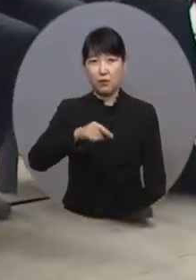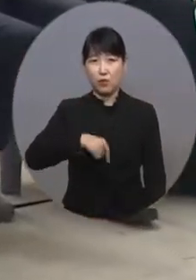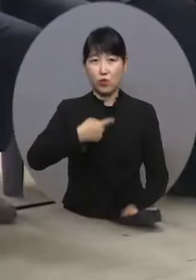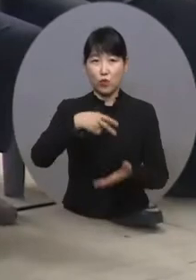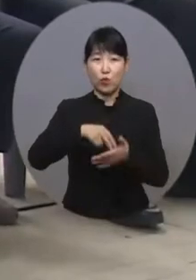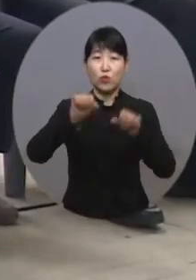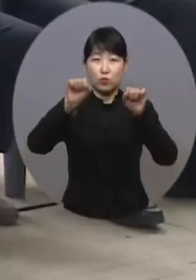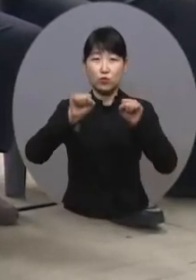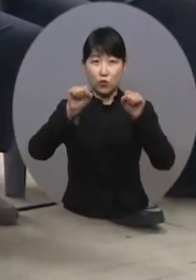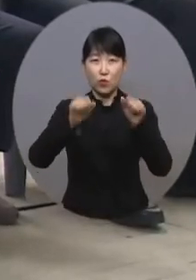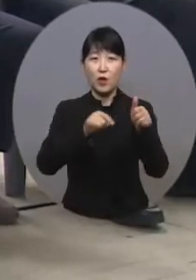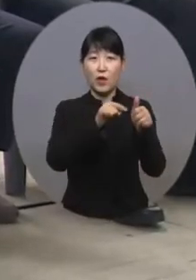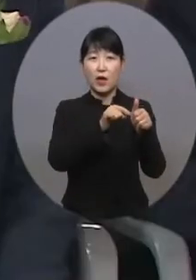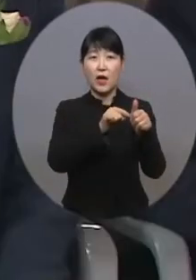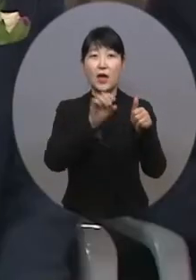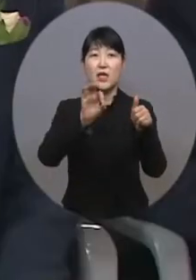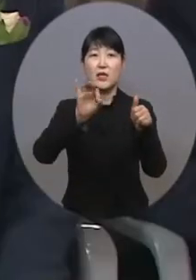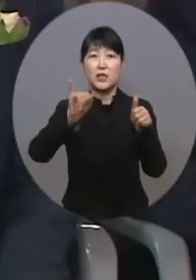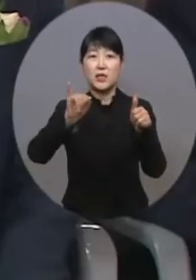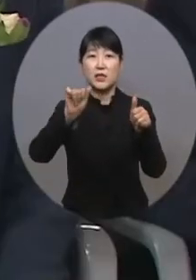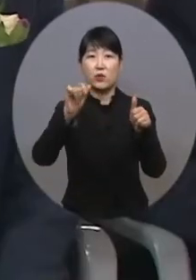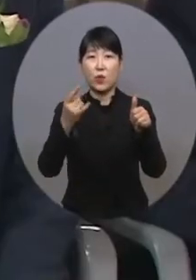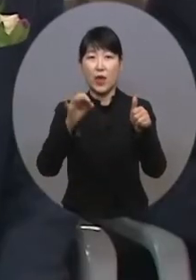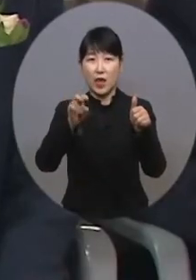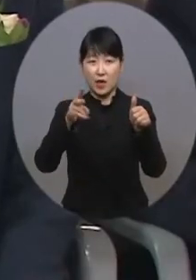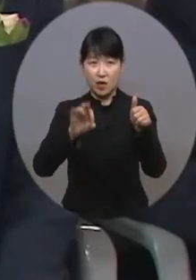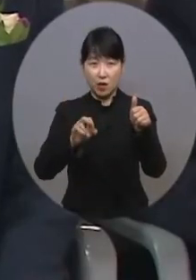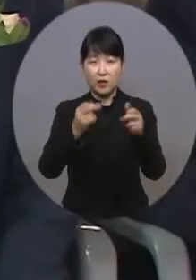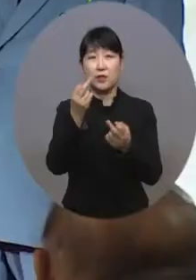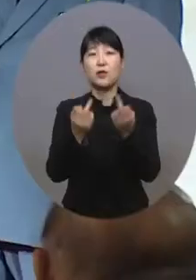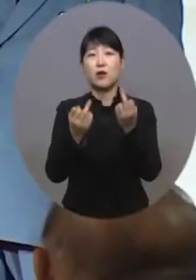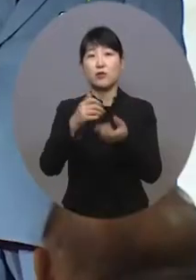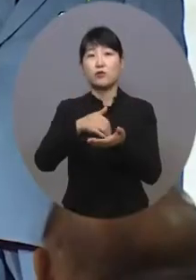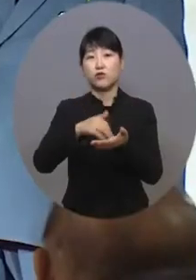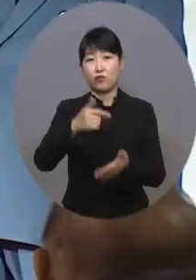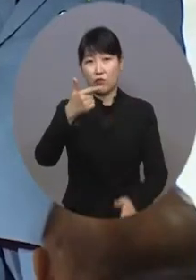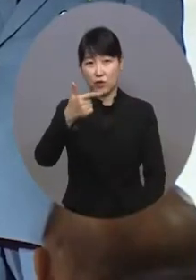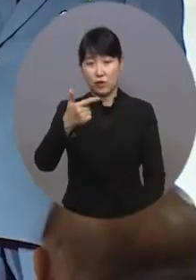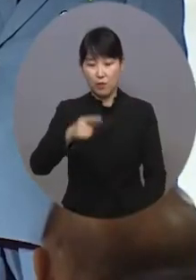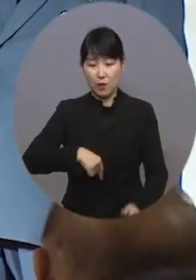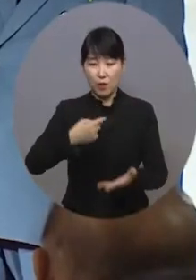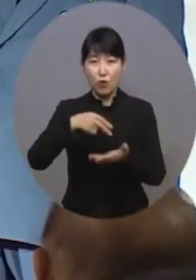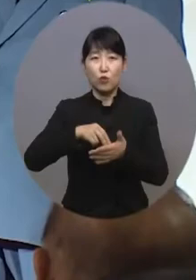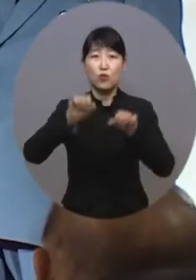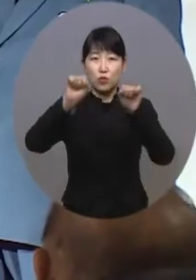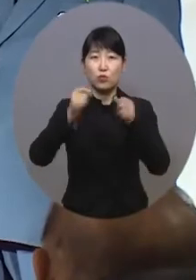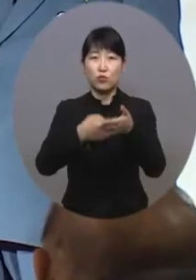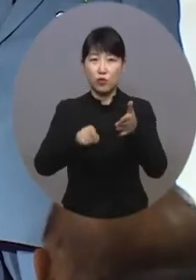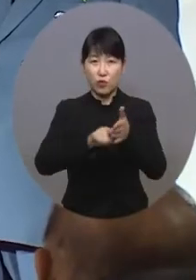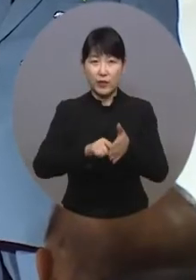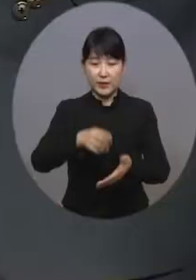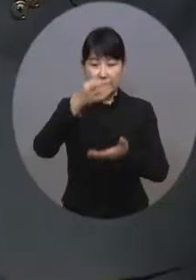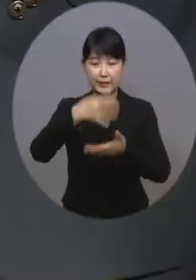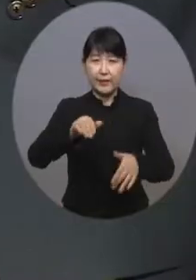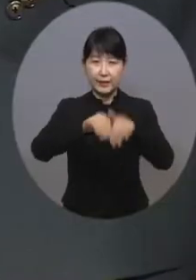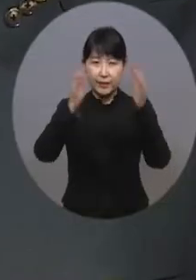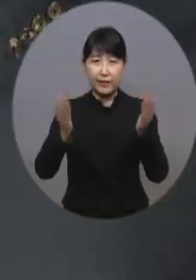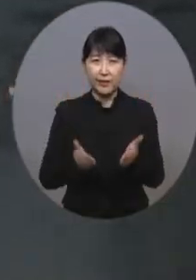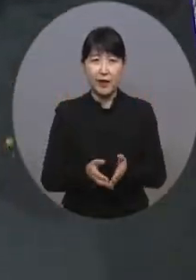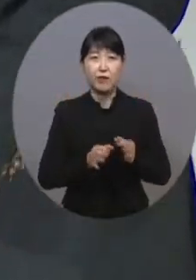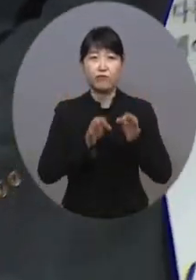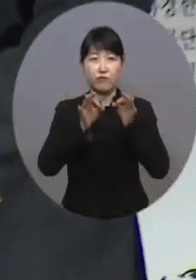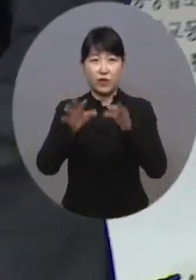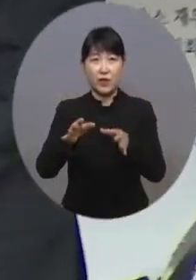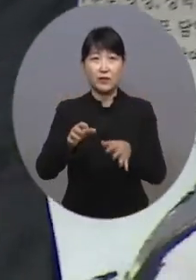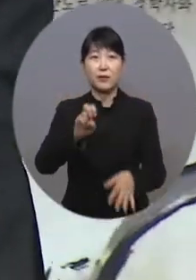독립운동가인 우당 이회영 선생과 6명의 형제가 독립운동을 위해 전재산을 들여 만주에 설립한